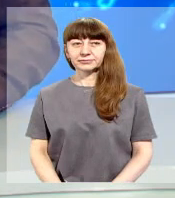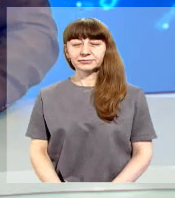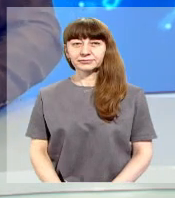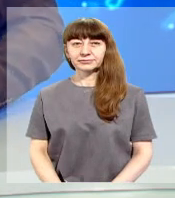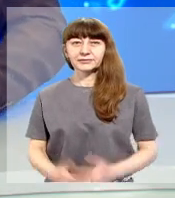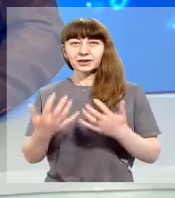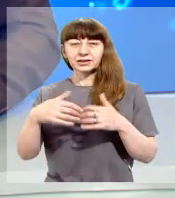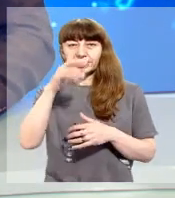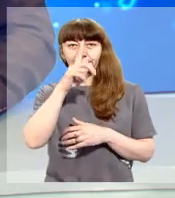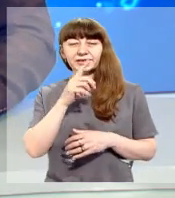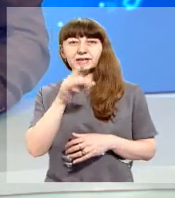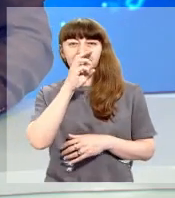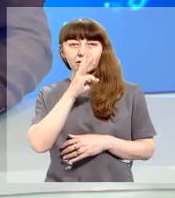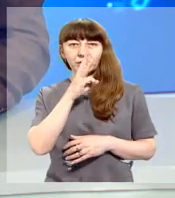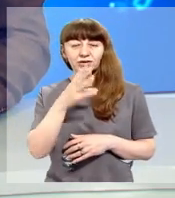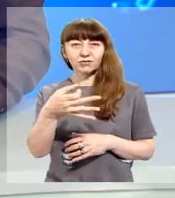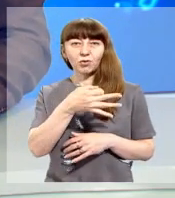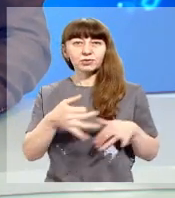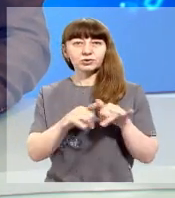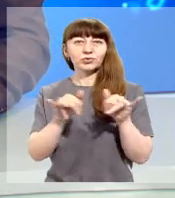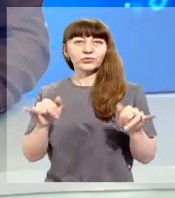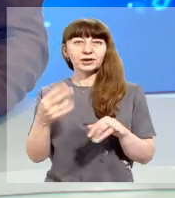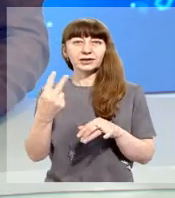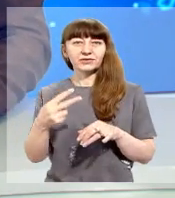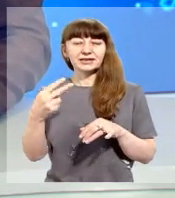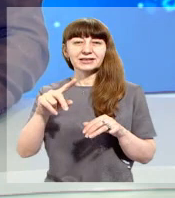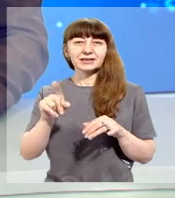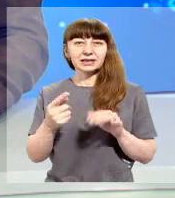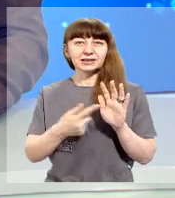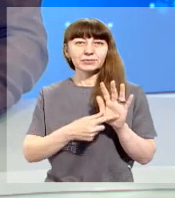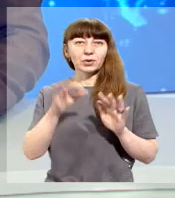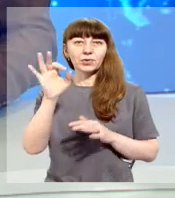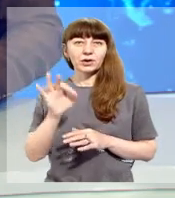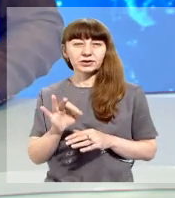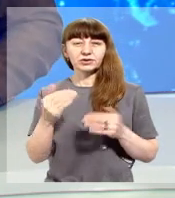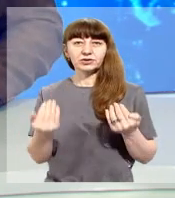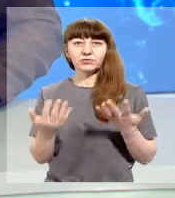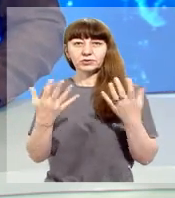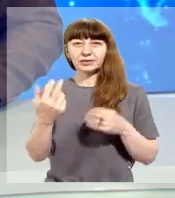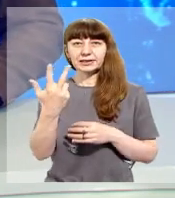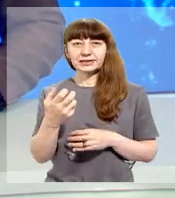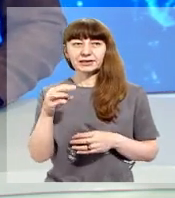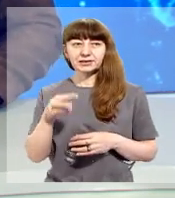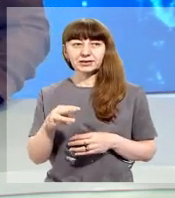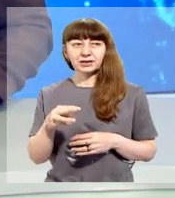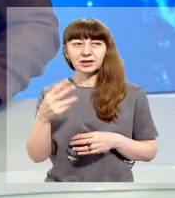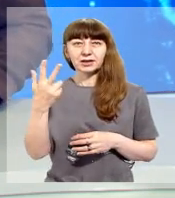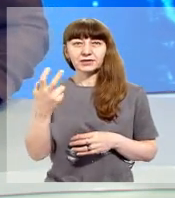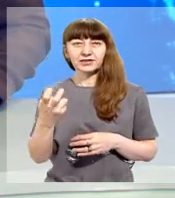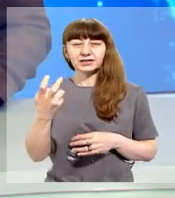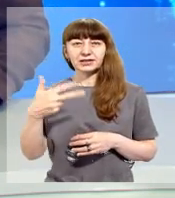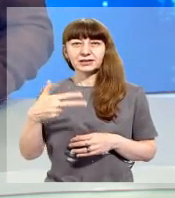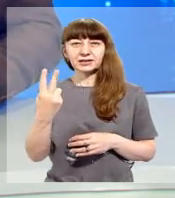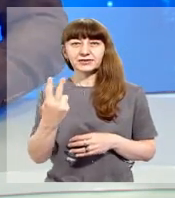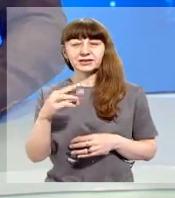Облыста орташа айлық еңбекақы 20,7 пайызға артып, 301,232 теңгені құрады. Нақты жалақы